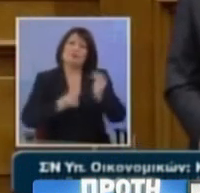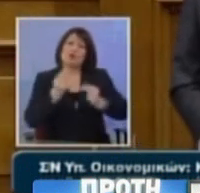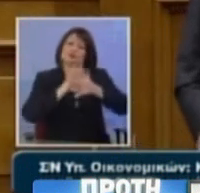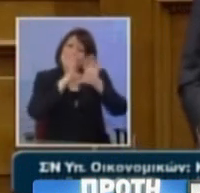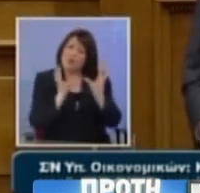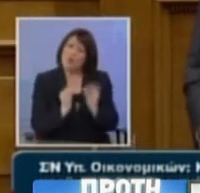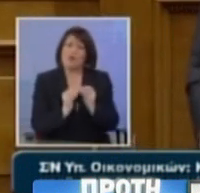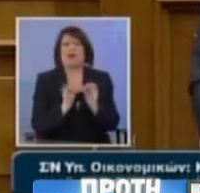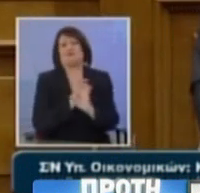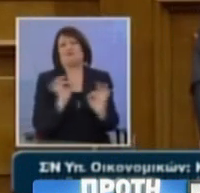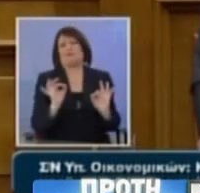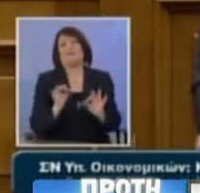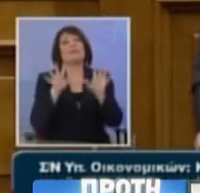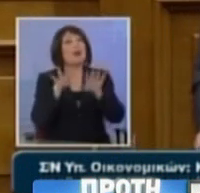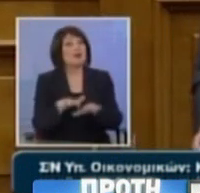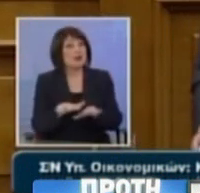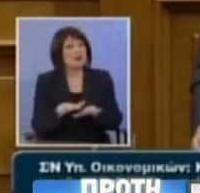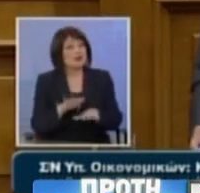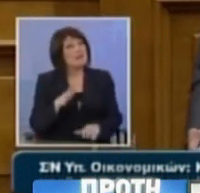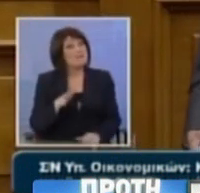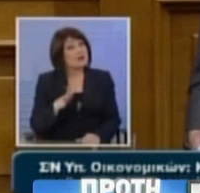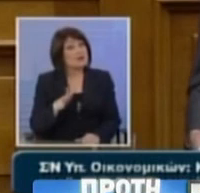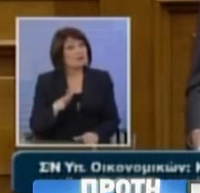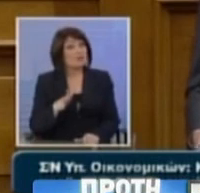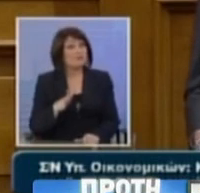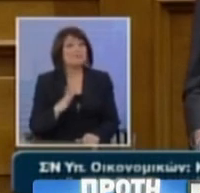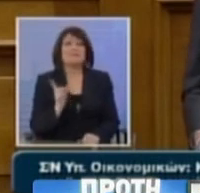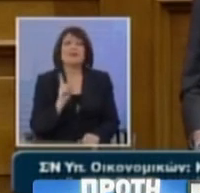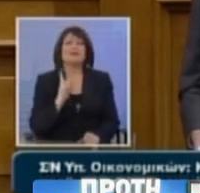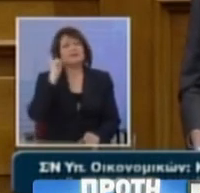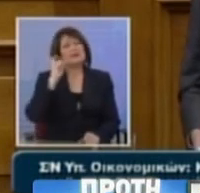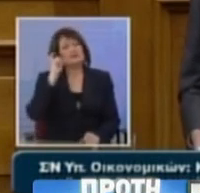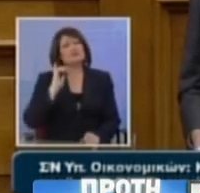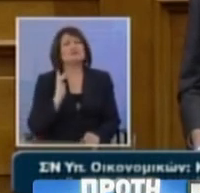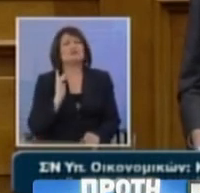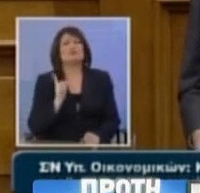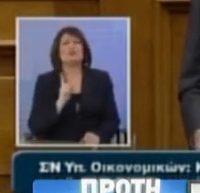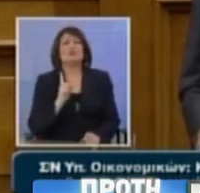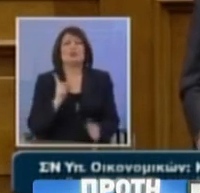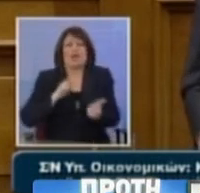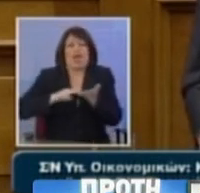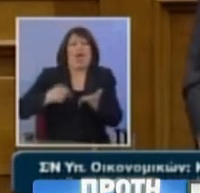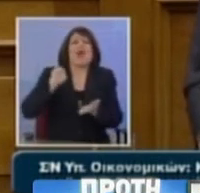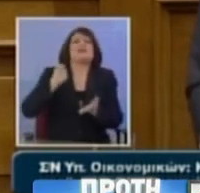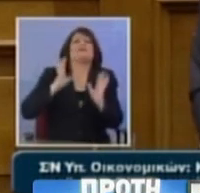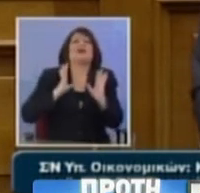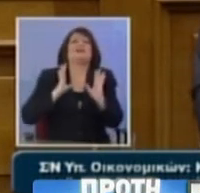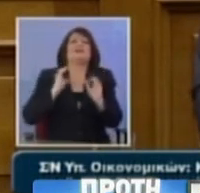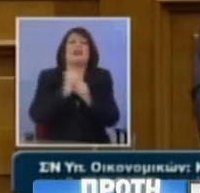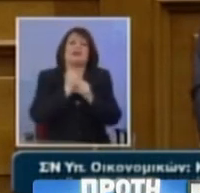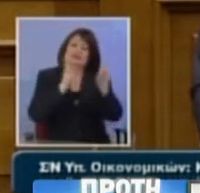ακέραιο. Και ανεργία να υπολογίζεται χωρίς να λαμβάνουμε υπόψη την αδήλωτη εργασία που